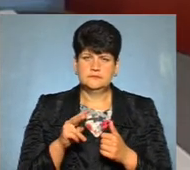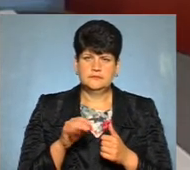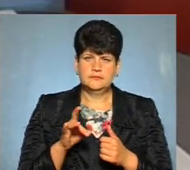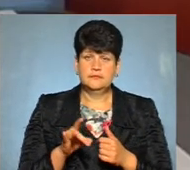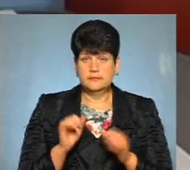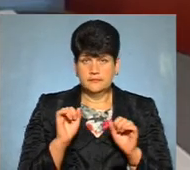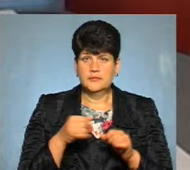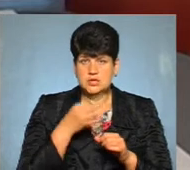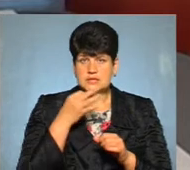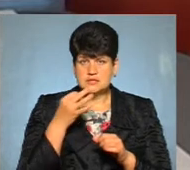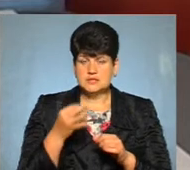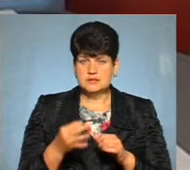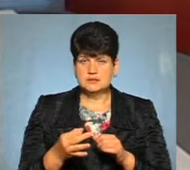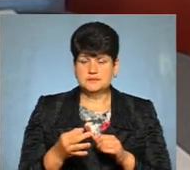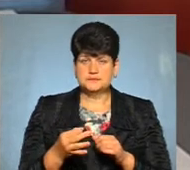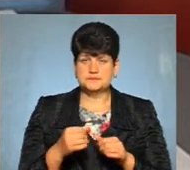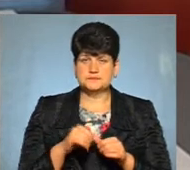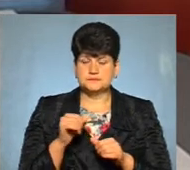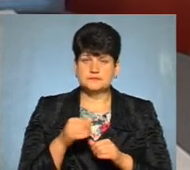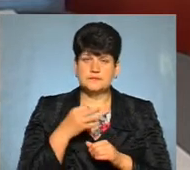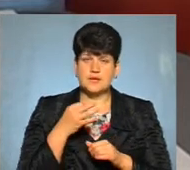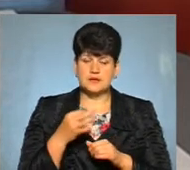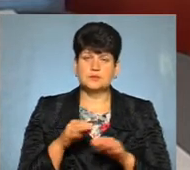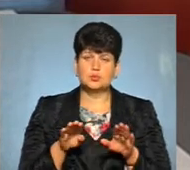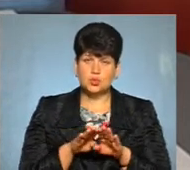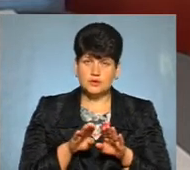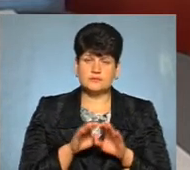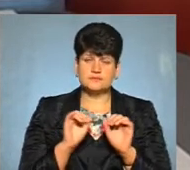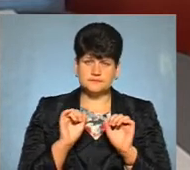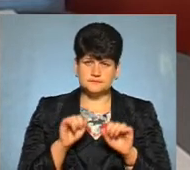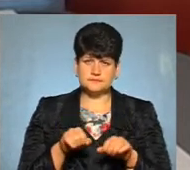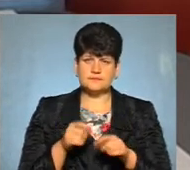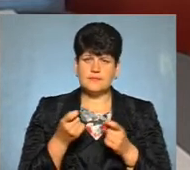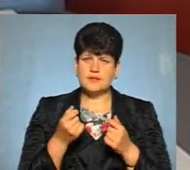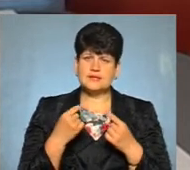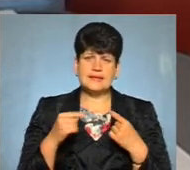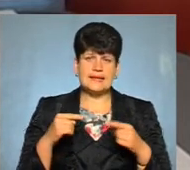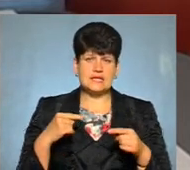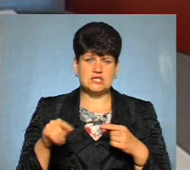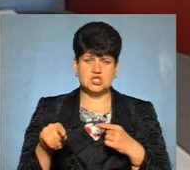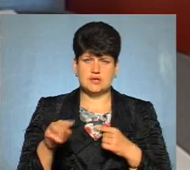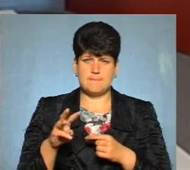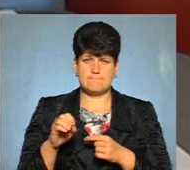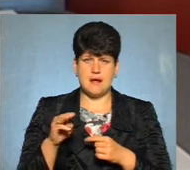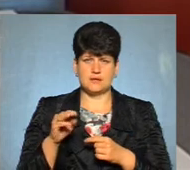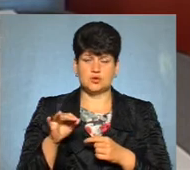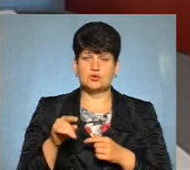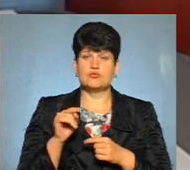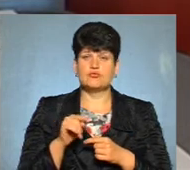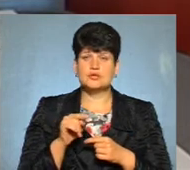Так, можна не в деякій мірі порівнювати і говорити, але це трішечки інші методи.